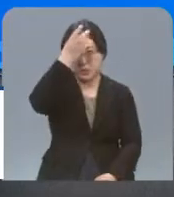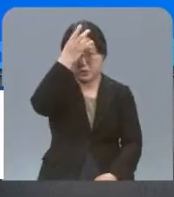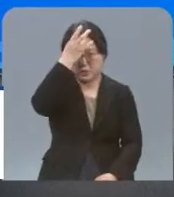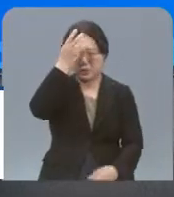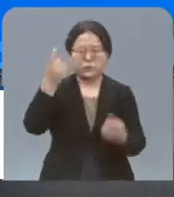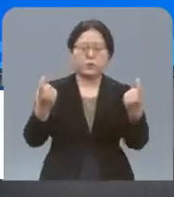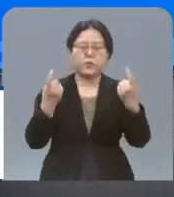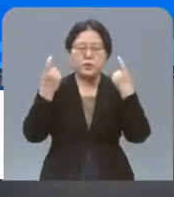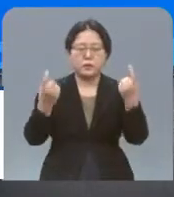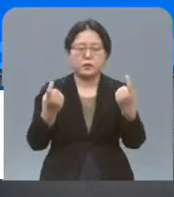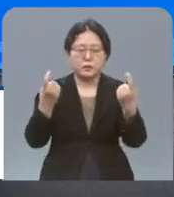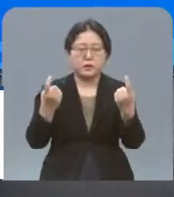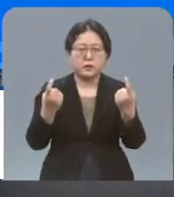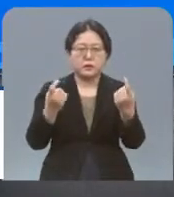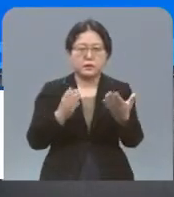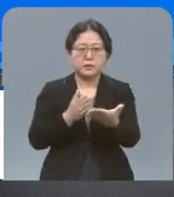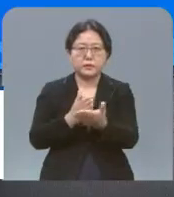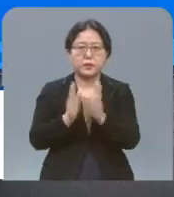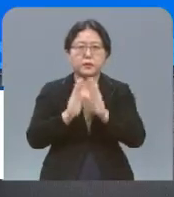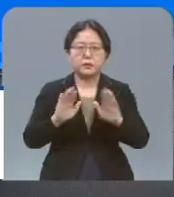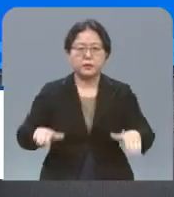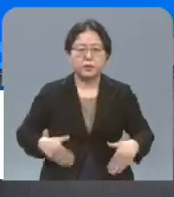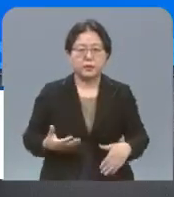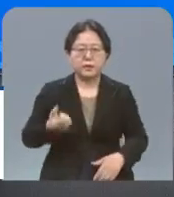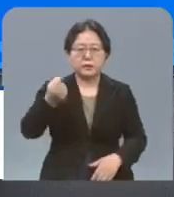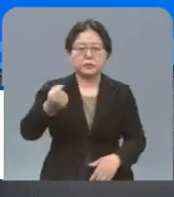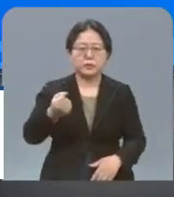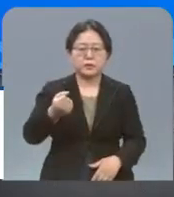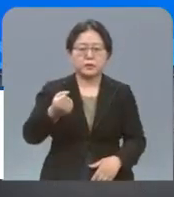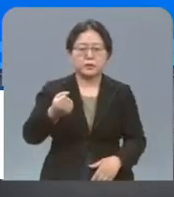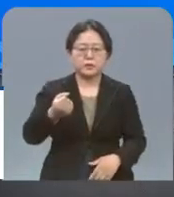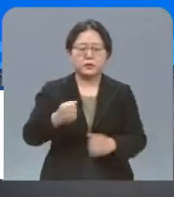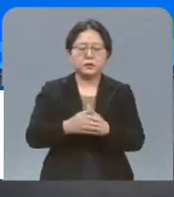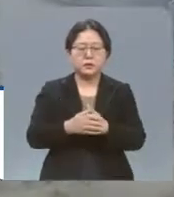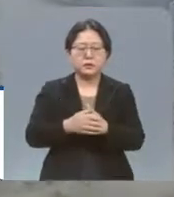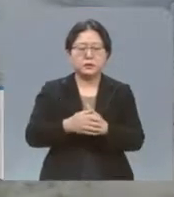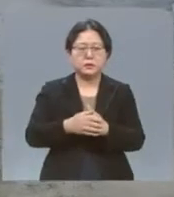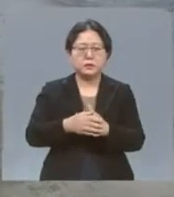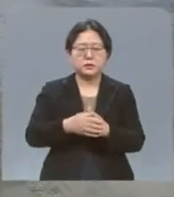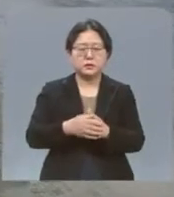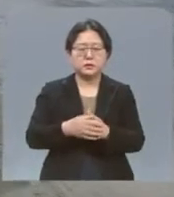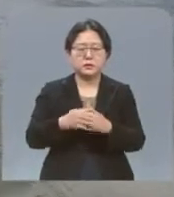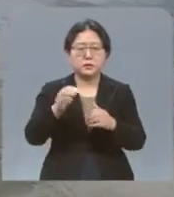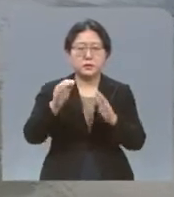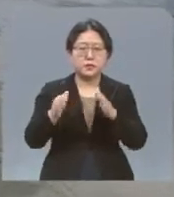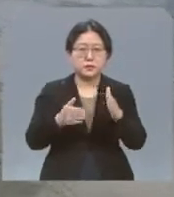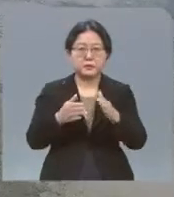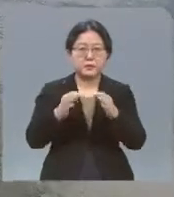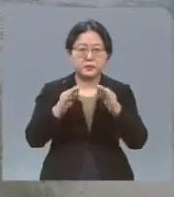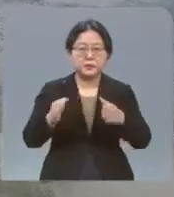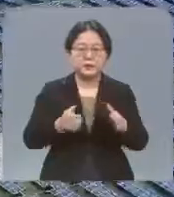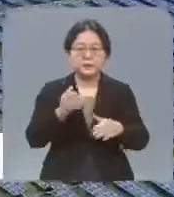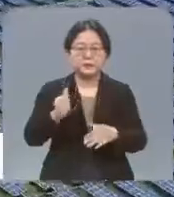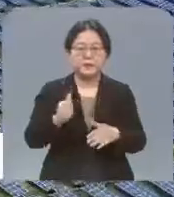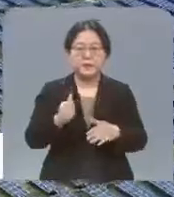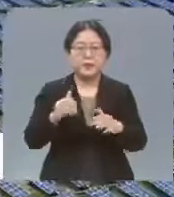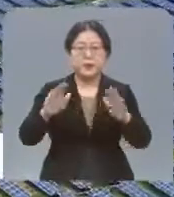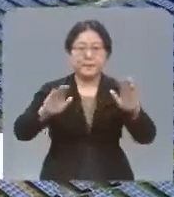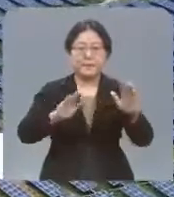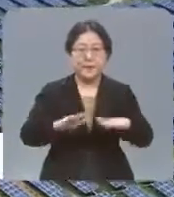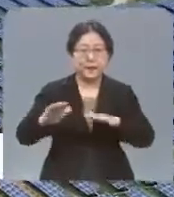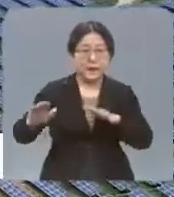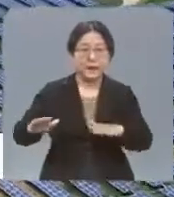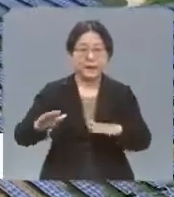관광 그런 차원의 우리 전라남도가 갖고 있는 강점을 살리면서 김 지사는 또 기존 핵심 산업인